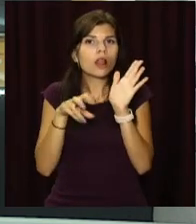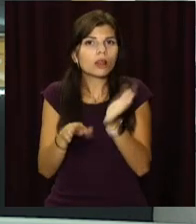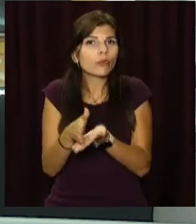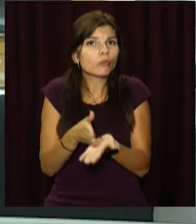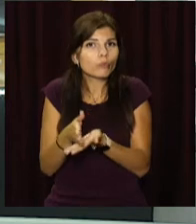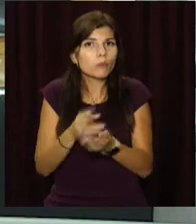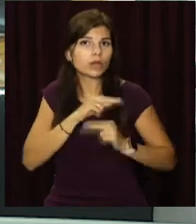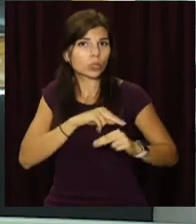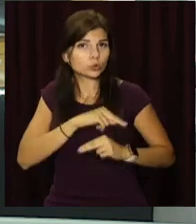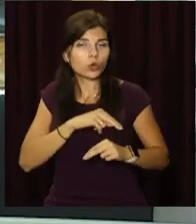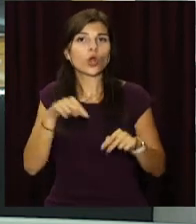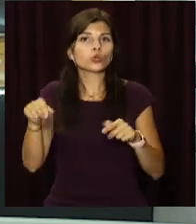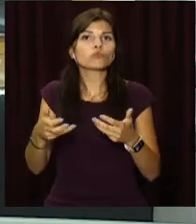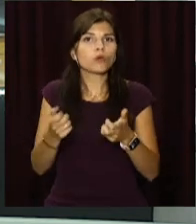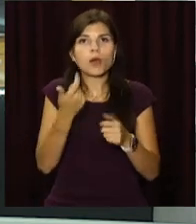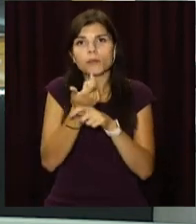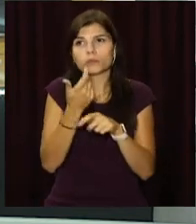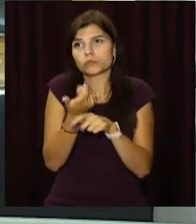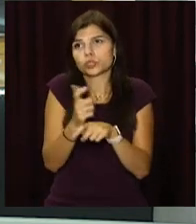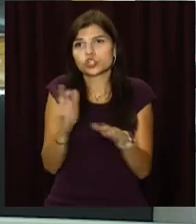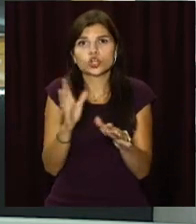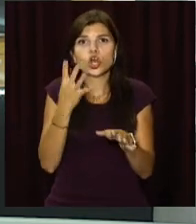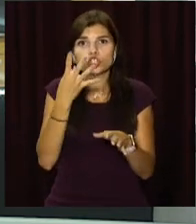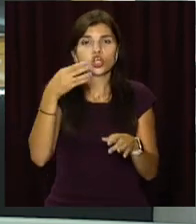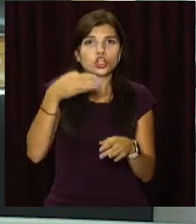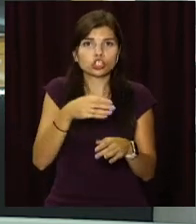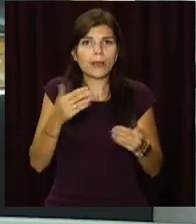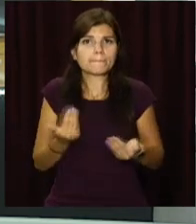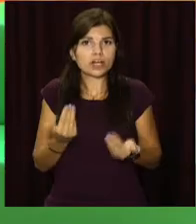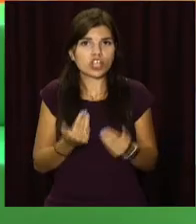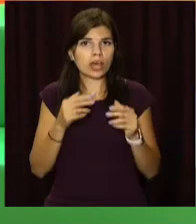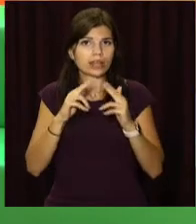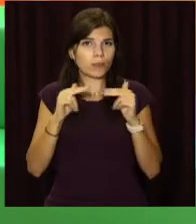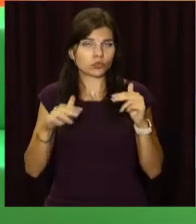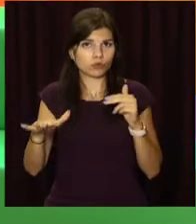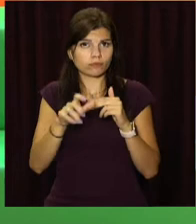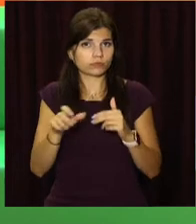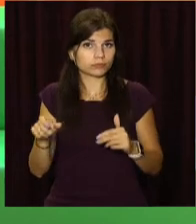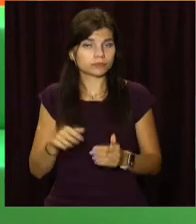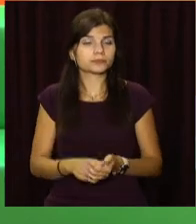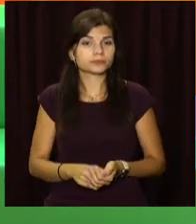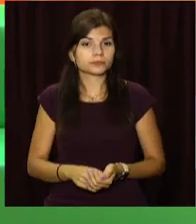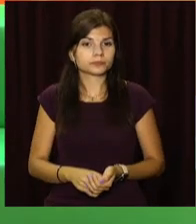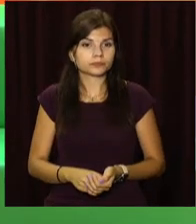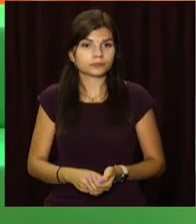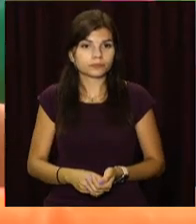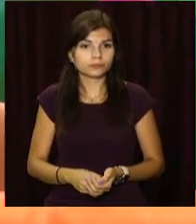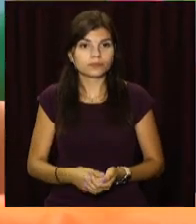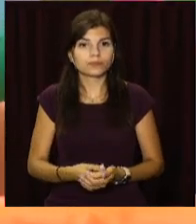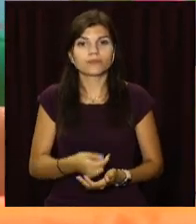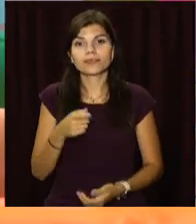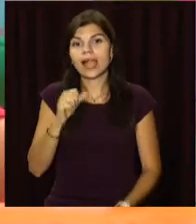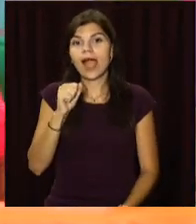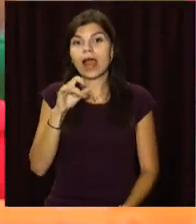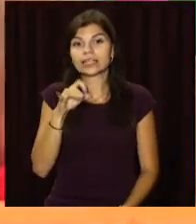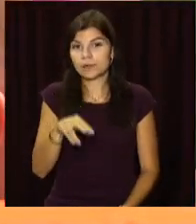тут отримали допомогу більш як 4 тисячі мешканців Дніпропетровщини. Трирічний Артем бавиться в кімнаті. Навкруги